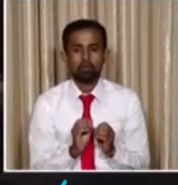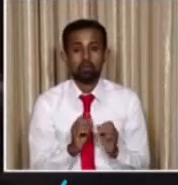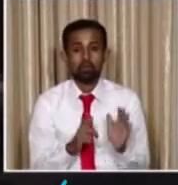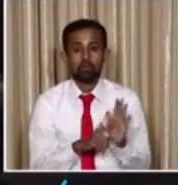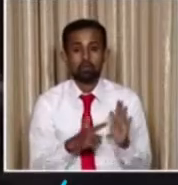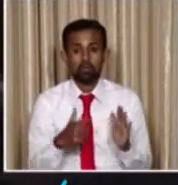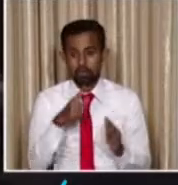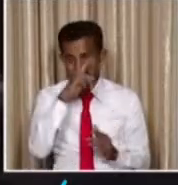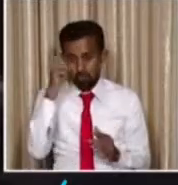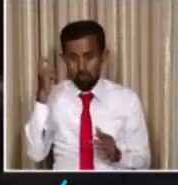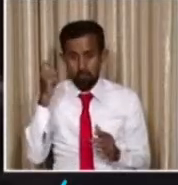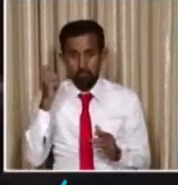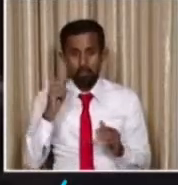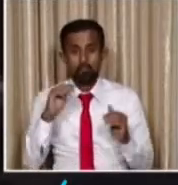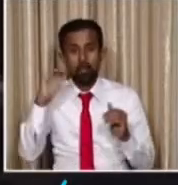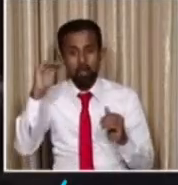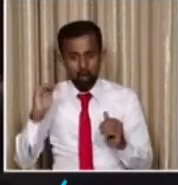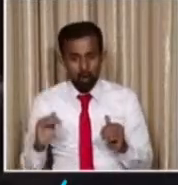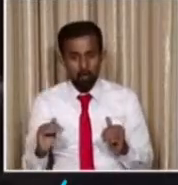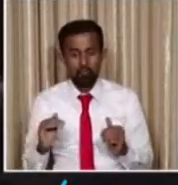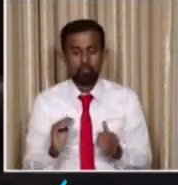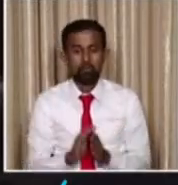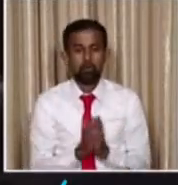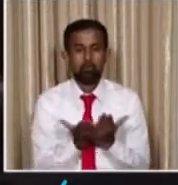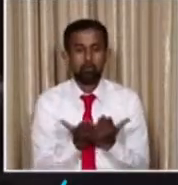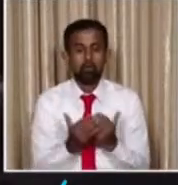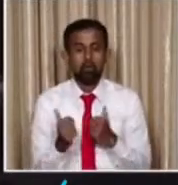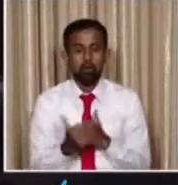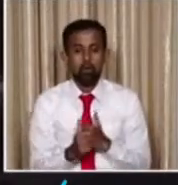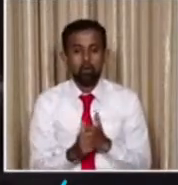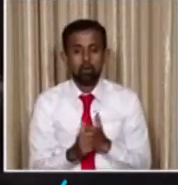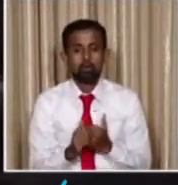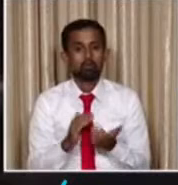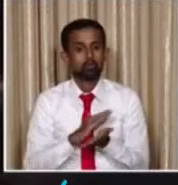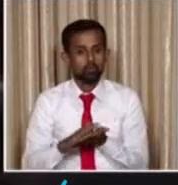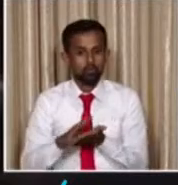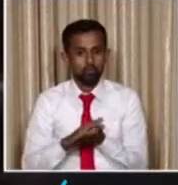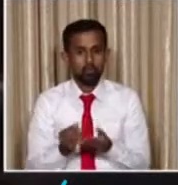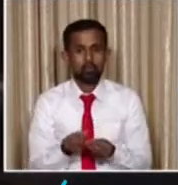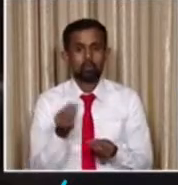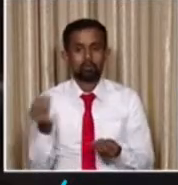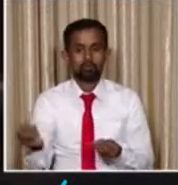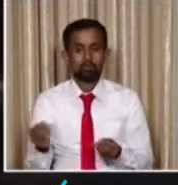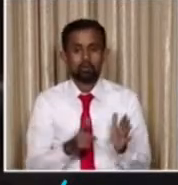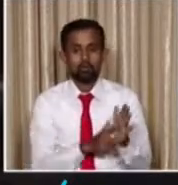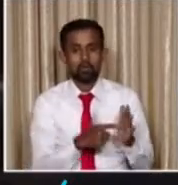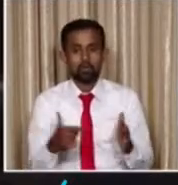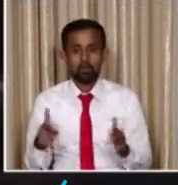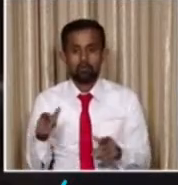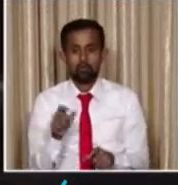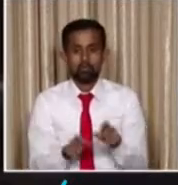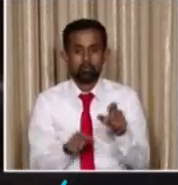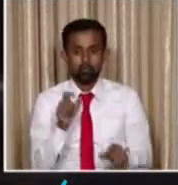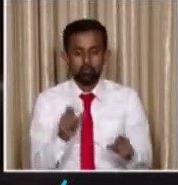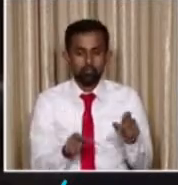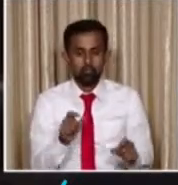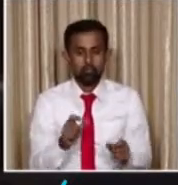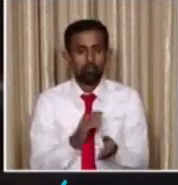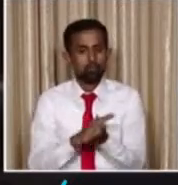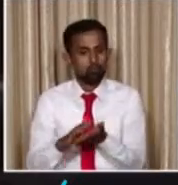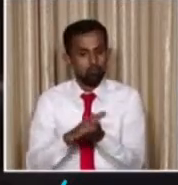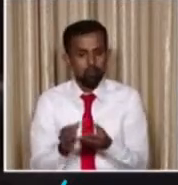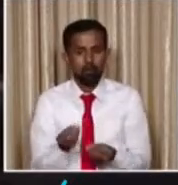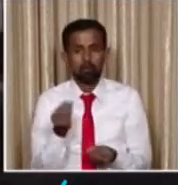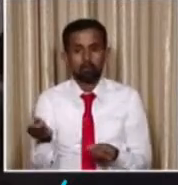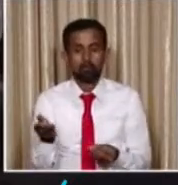සාහිත්‍ය මාසෙදී මිල අඩු කරන එක ඒ පොත් ප්‍රකාශකයන්ට සහනයක් දෙන එක සාහිත්‍යවේදීන්ට කලාකරුවන්ට යම් සහනයක් දෙන